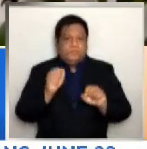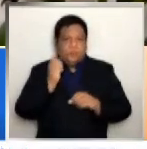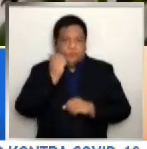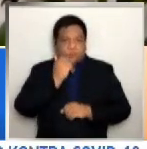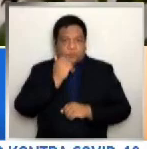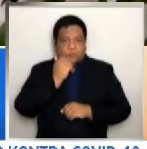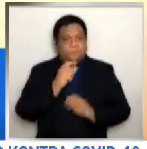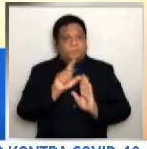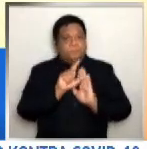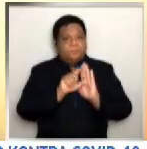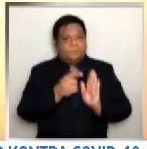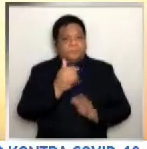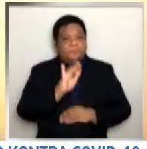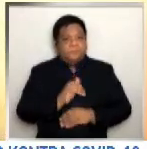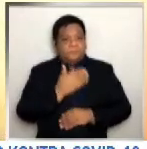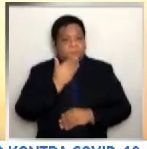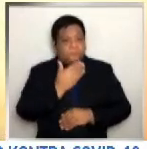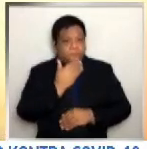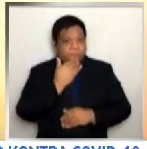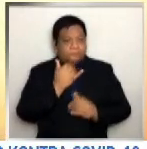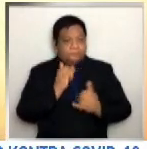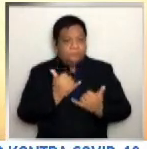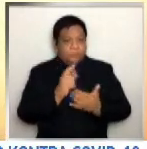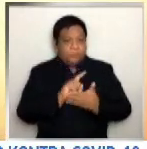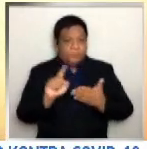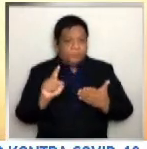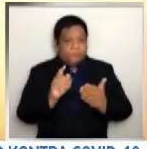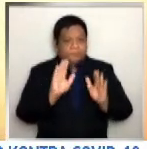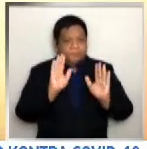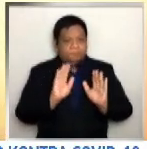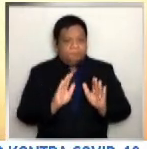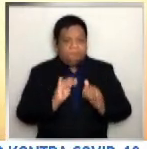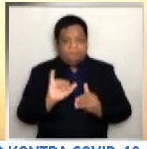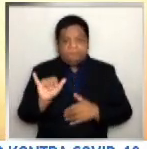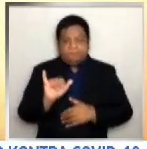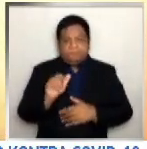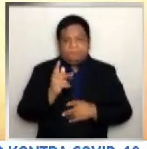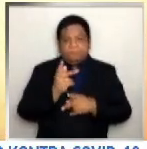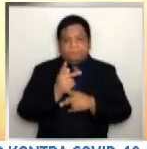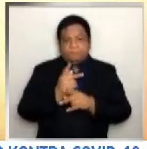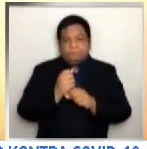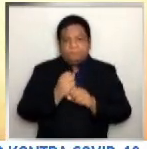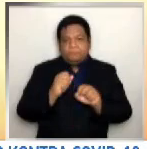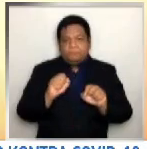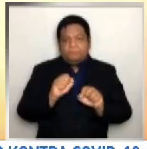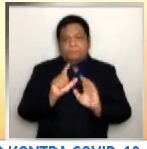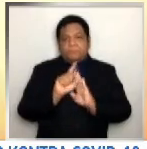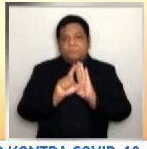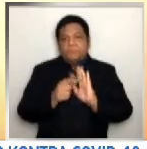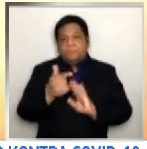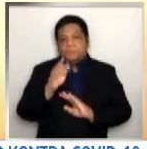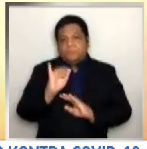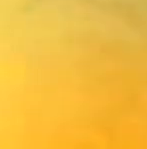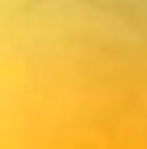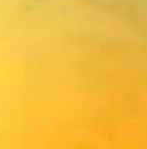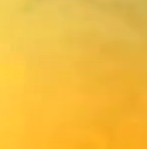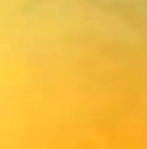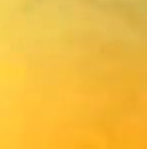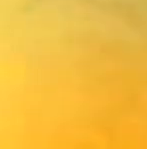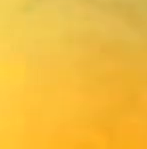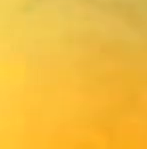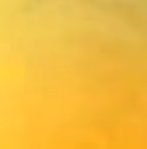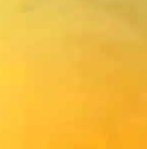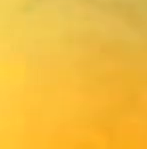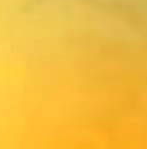maraming salamat. Great week ahead. Great week ahead to you too. Keep safe. Attorney Gabby Concepcion, ang ating kapuso sa batas. Balik tayo kay Igan.